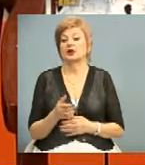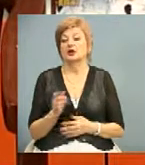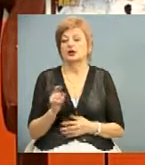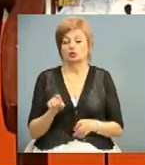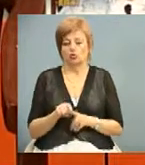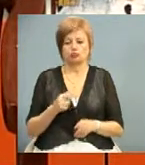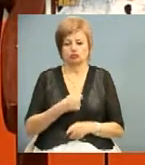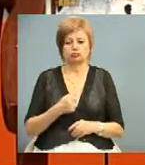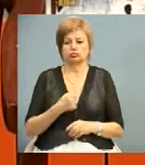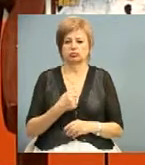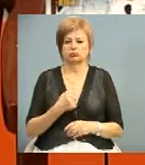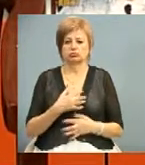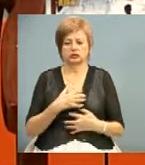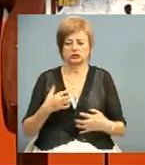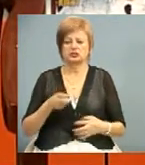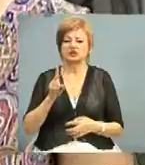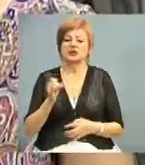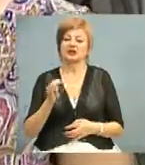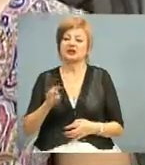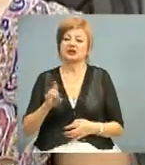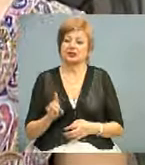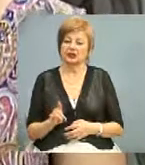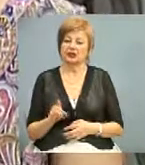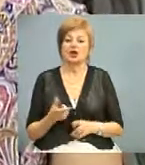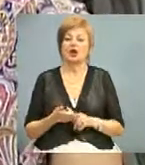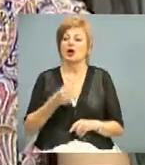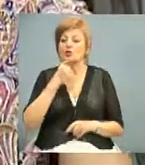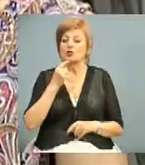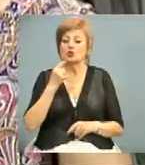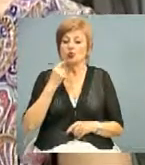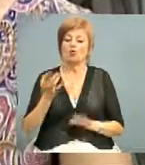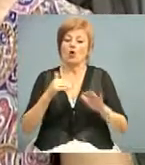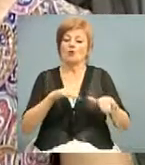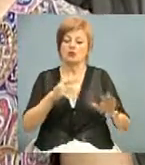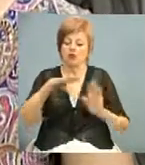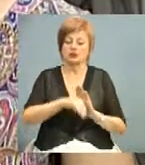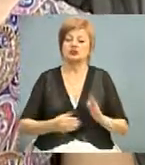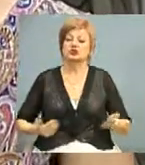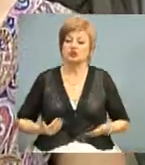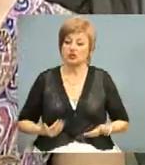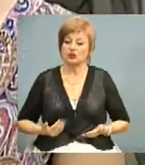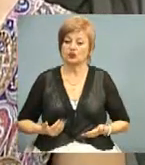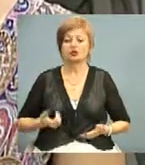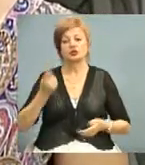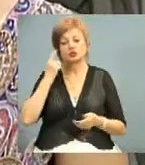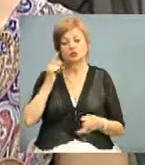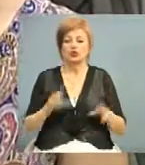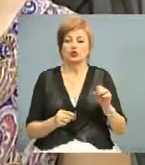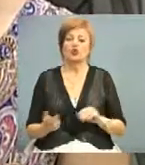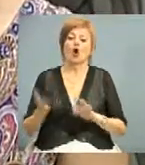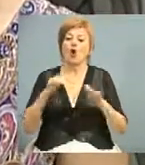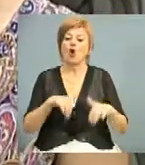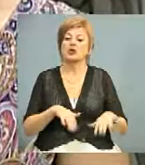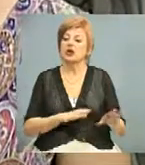риби, хижаки там живуть, кити. Дуже багато морських мешканців живуть в океанах. Як ти гадаєш, океан, да,